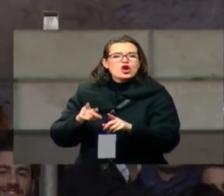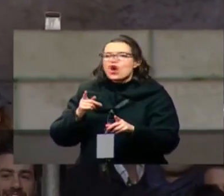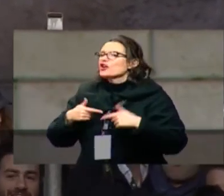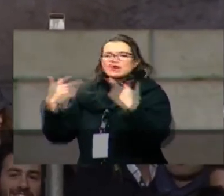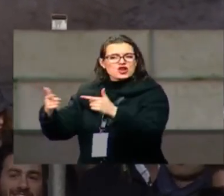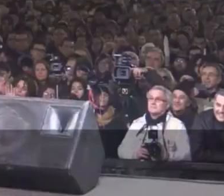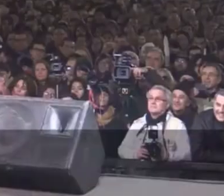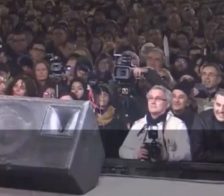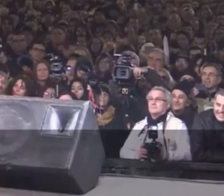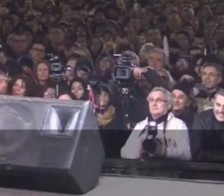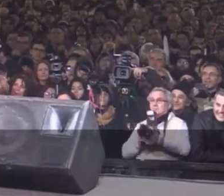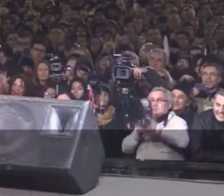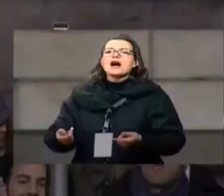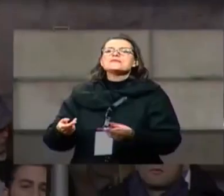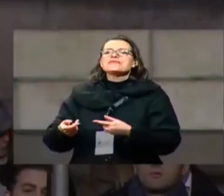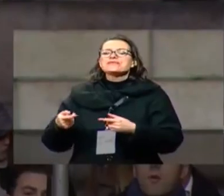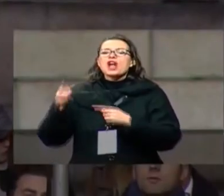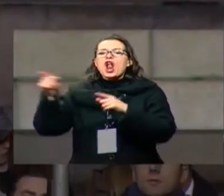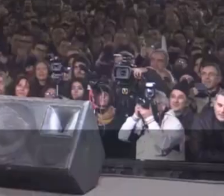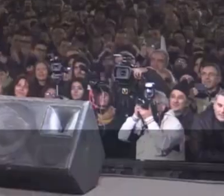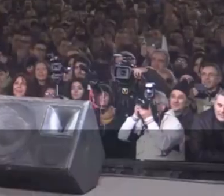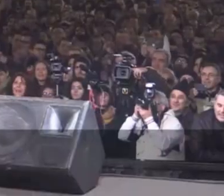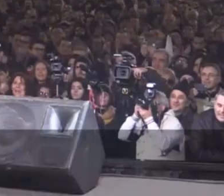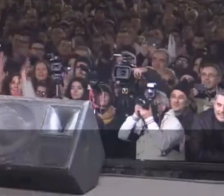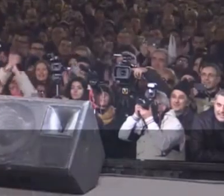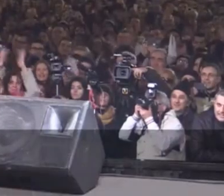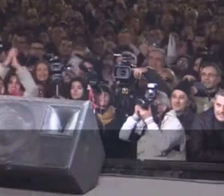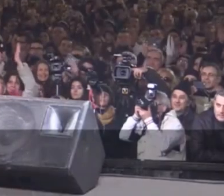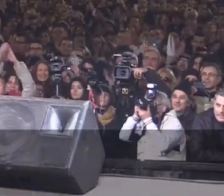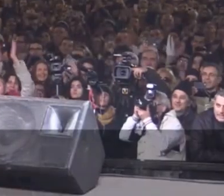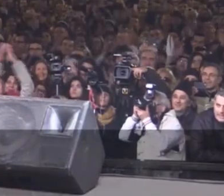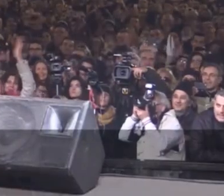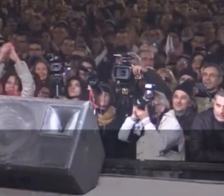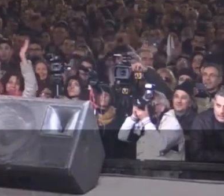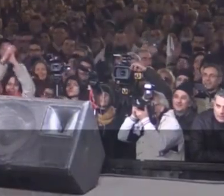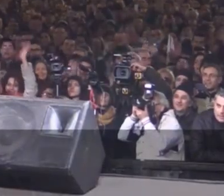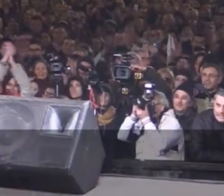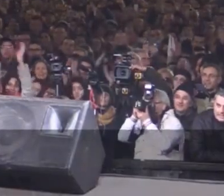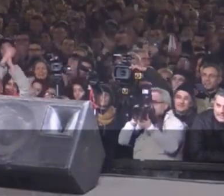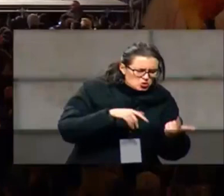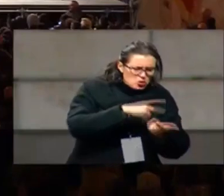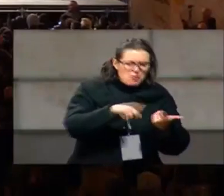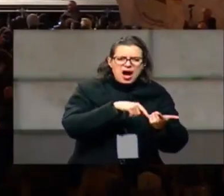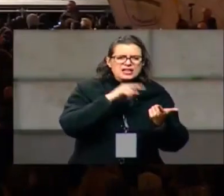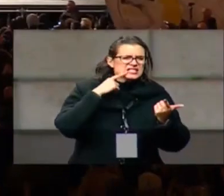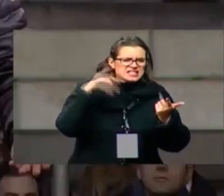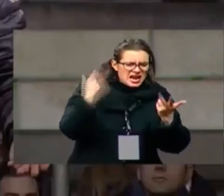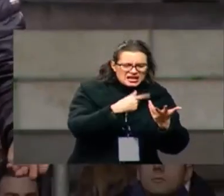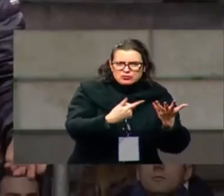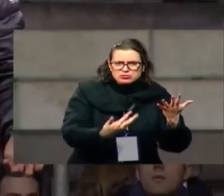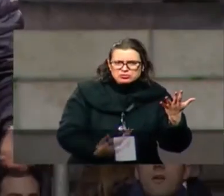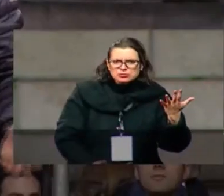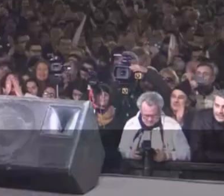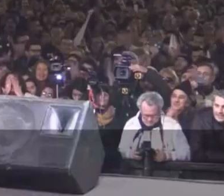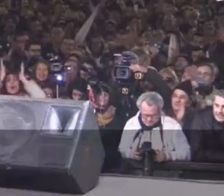cinesi i marocchini per portarli a votare Ma vai Ma vai Ma vai vai